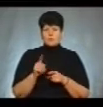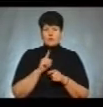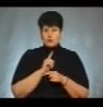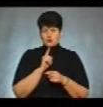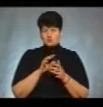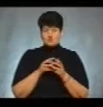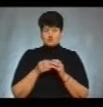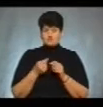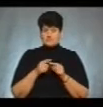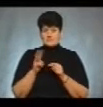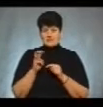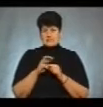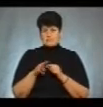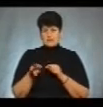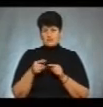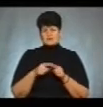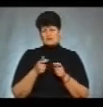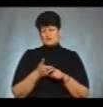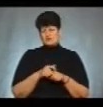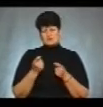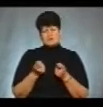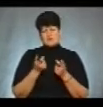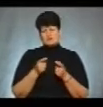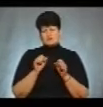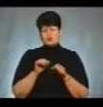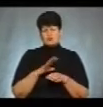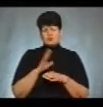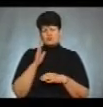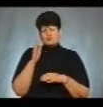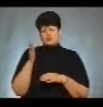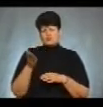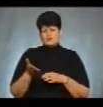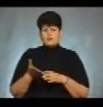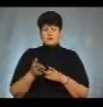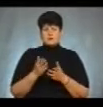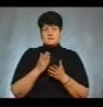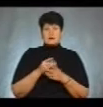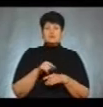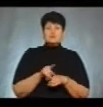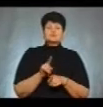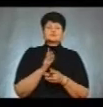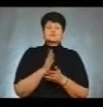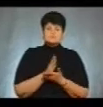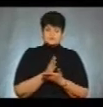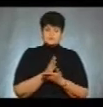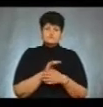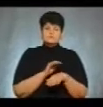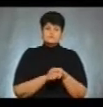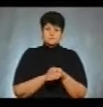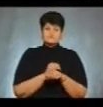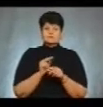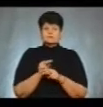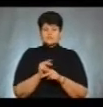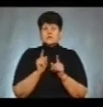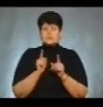ці 300 мільйонів занадто мало, щоб можна було щось прогнозувати. Виходимо з того, що маємо, і фактично